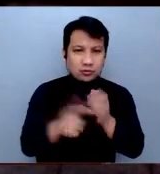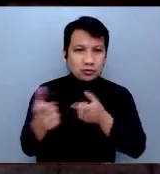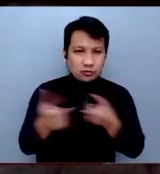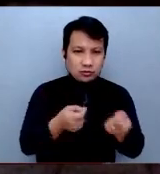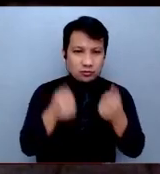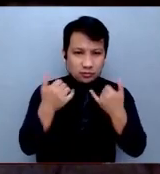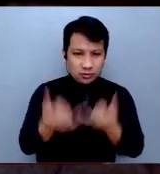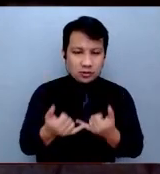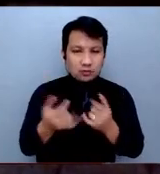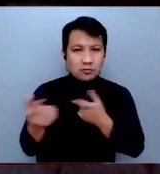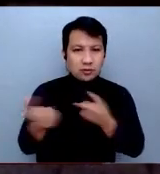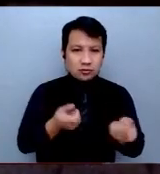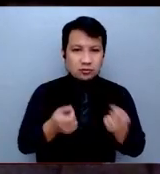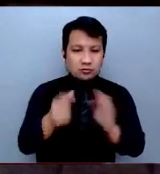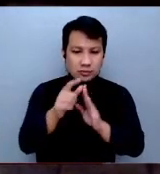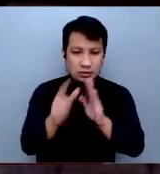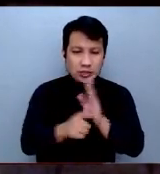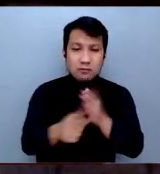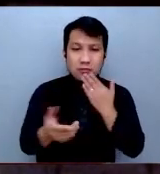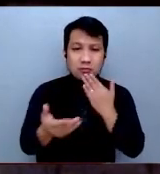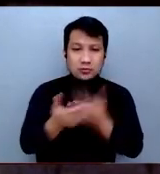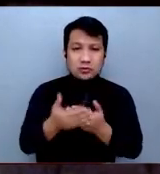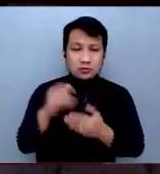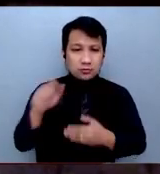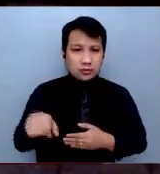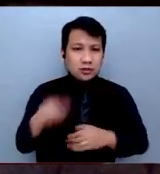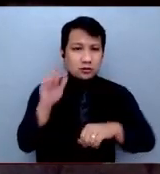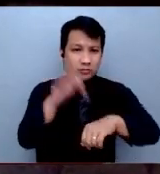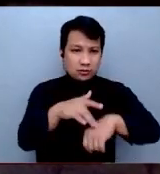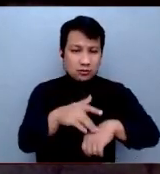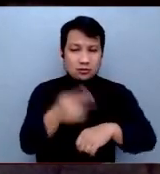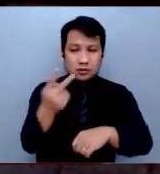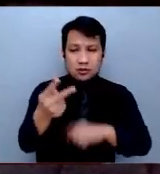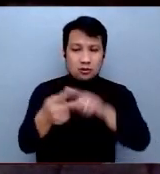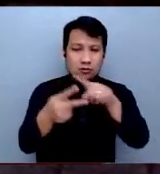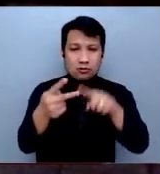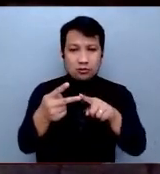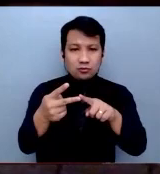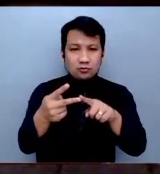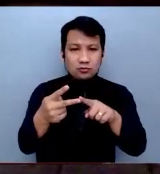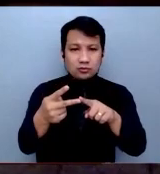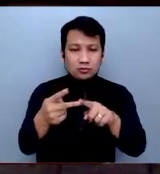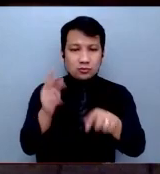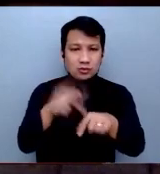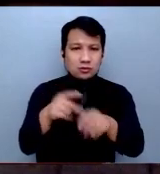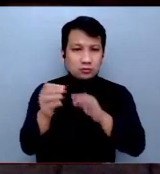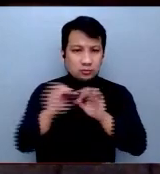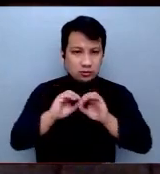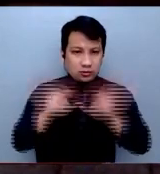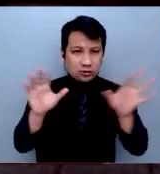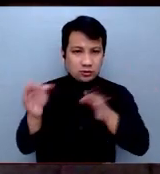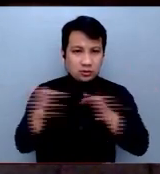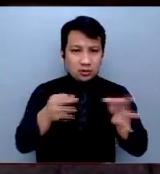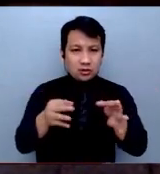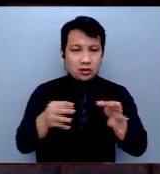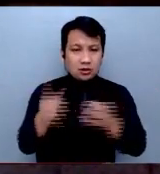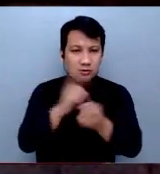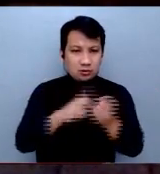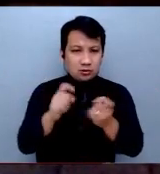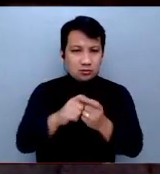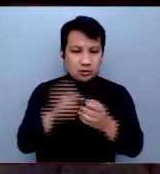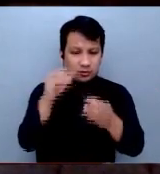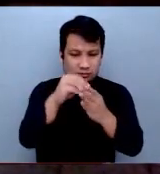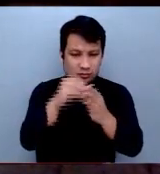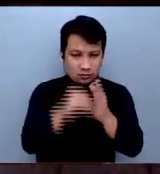yung batas, at nakabuti pang araw na napakialaman itong dalawang provisions na to, at least nabigyan daw ng kaliwanagan dahil ito naman talaga yung laman ng